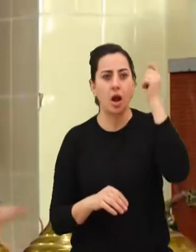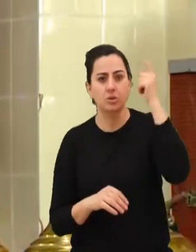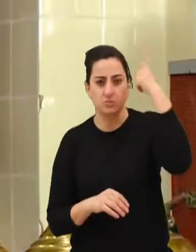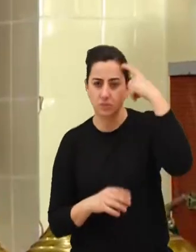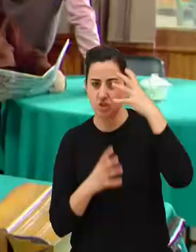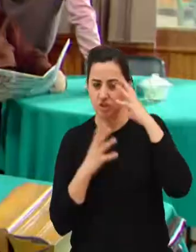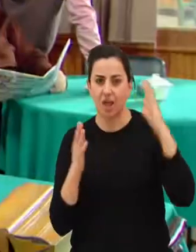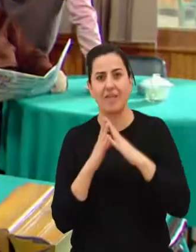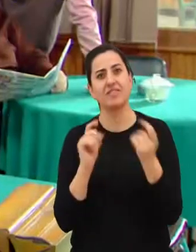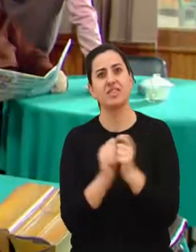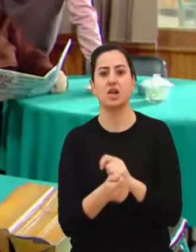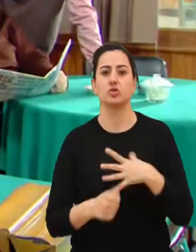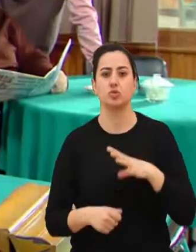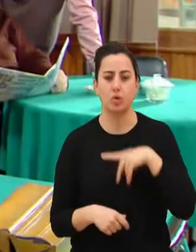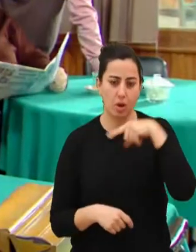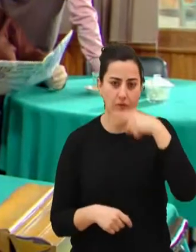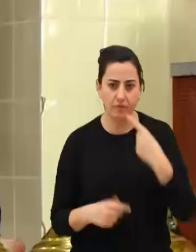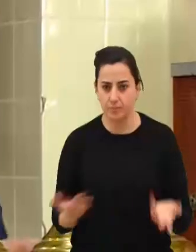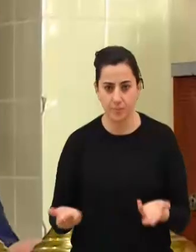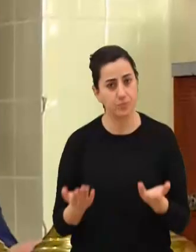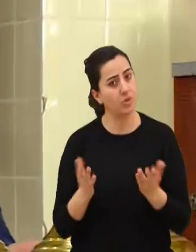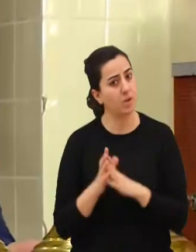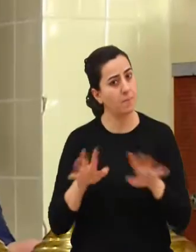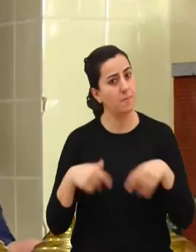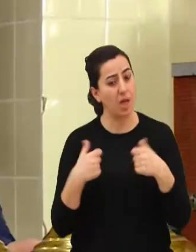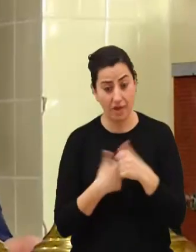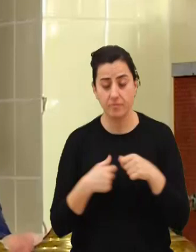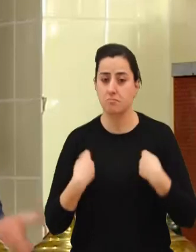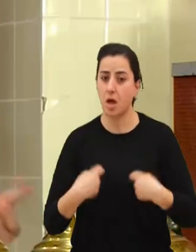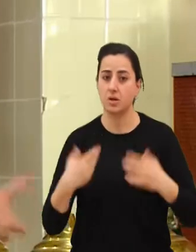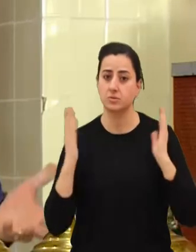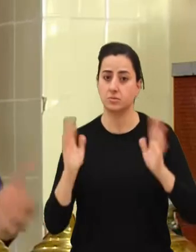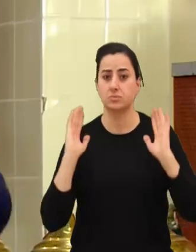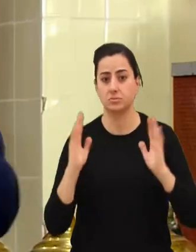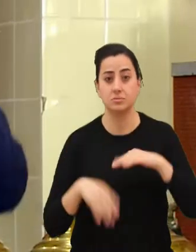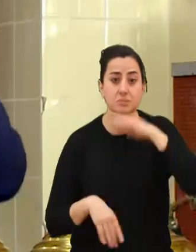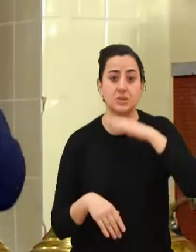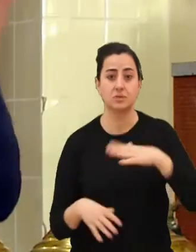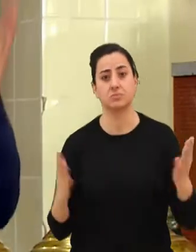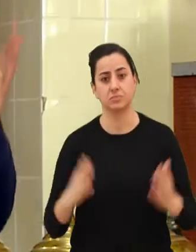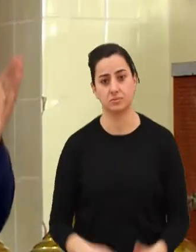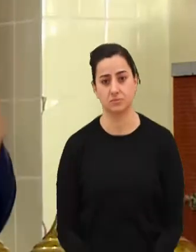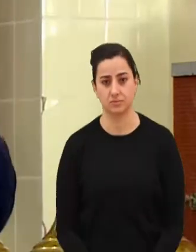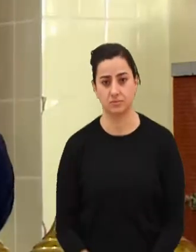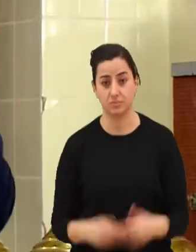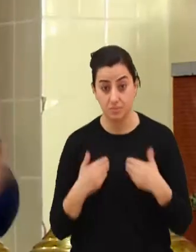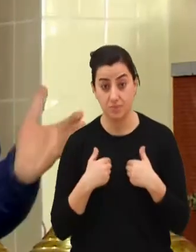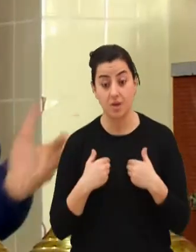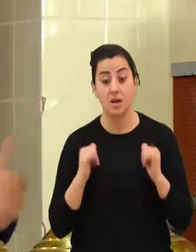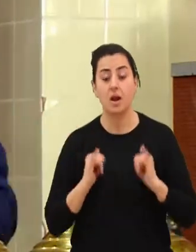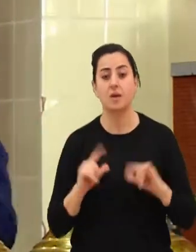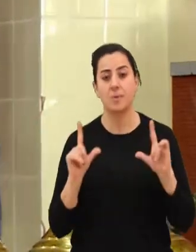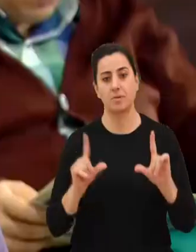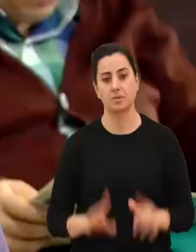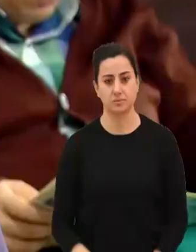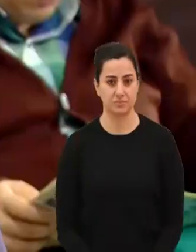etini yiyor. Evi değiştirelim, evi değiştirelim. Evli olmak çok pahalı bir şey ya. Vallahi evli olmak çok pahalı yani burama kadar geldi. Yani benim rahatlamam